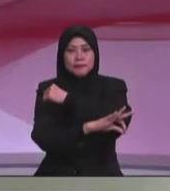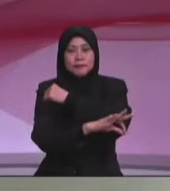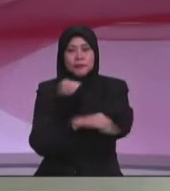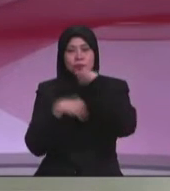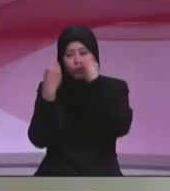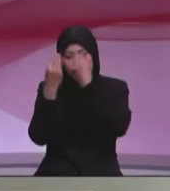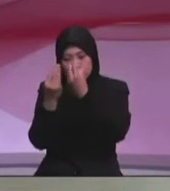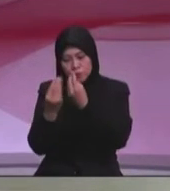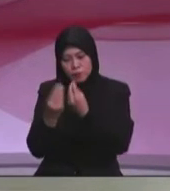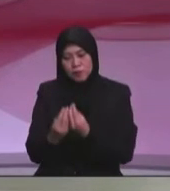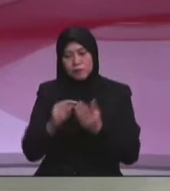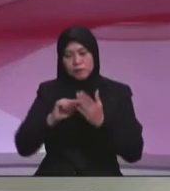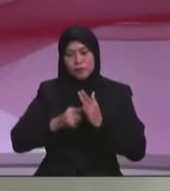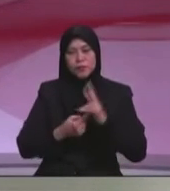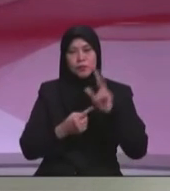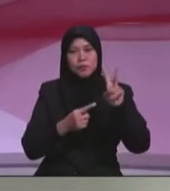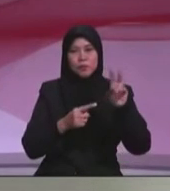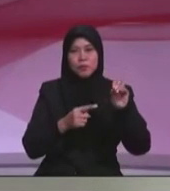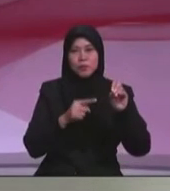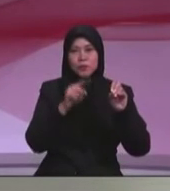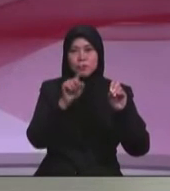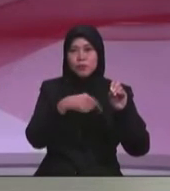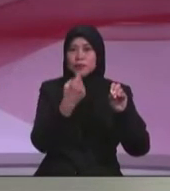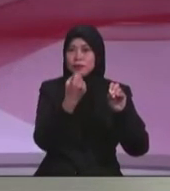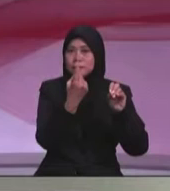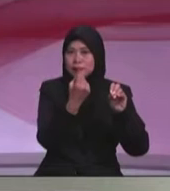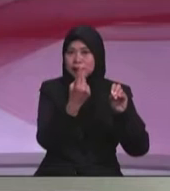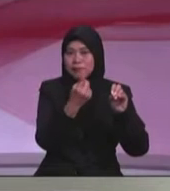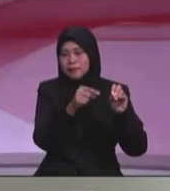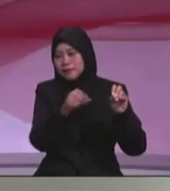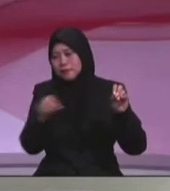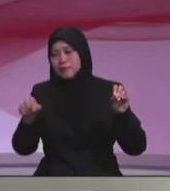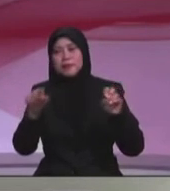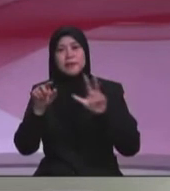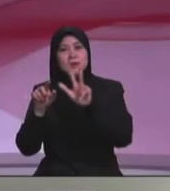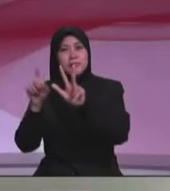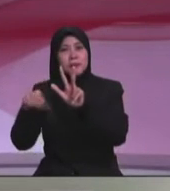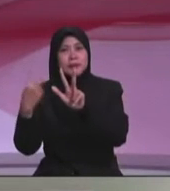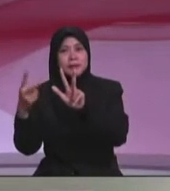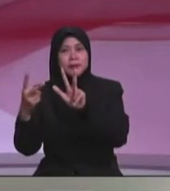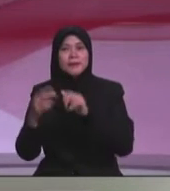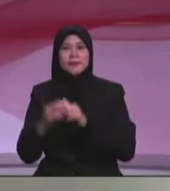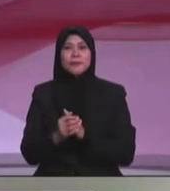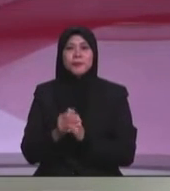secara kumulatif sejak 20 November 2020 sehingga 3 Disember sebanyak